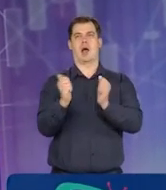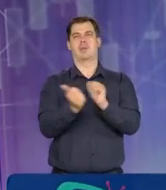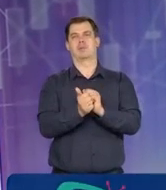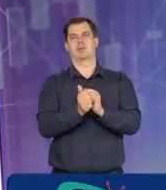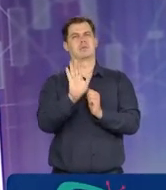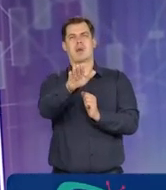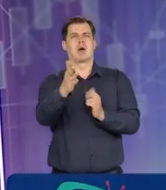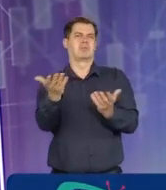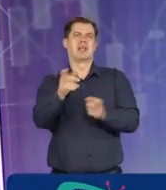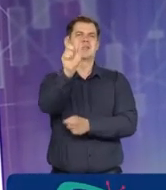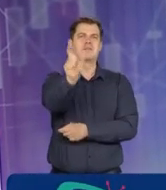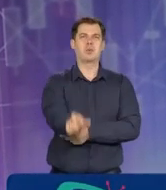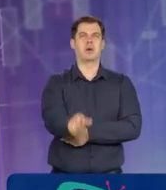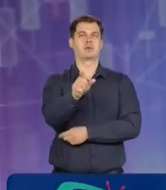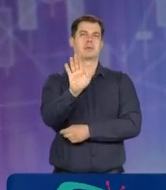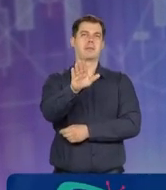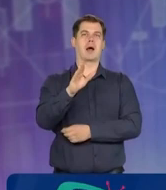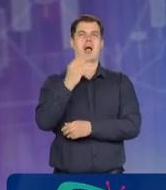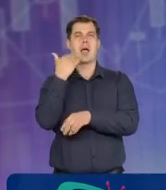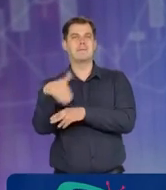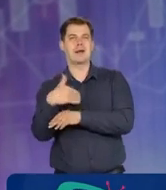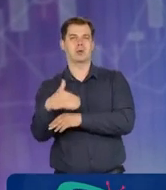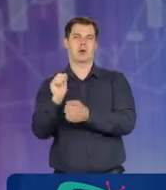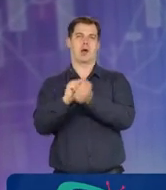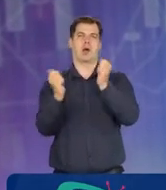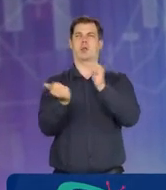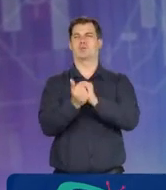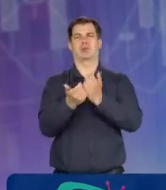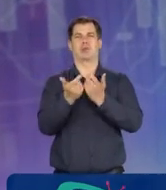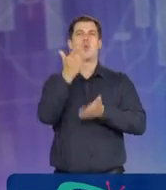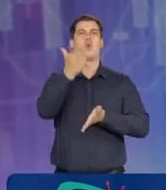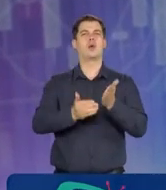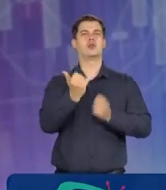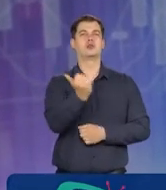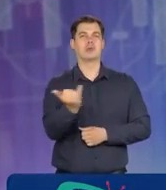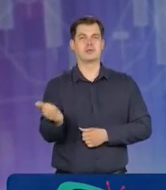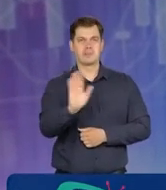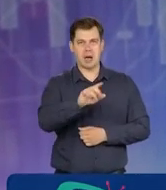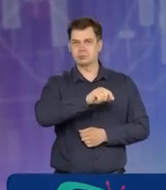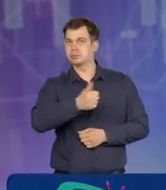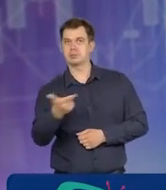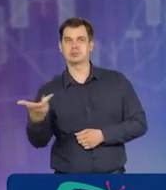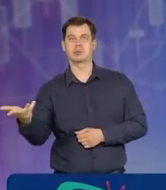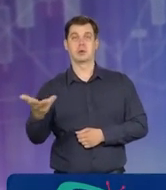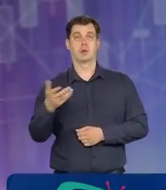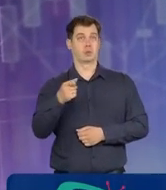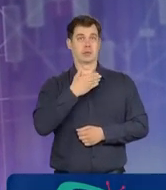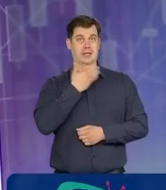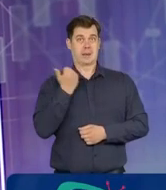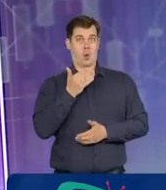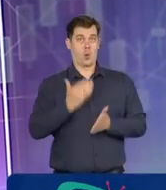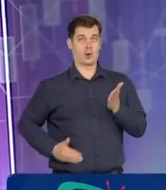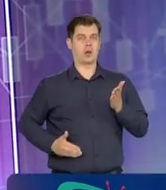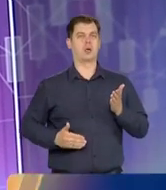jest indywidualnym kątem zabezpieczenia emerytalnego albo ulubione dzieci państwo tej ulgi nie mają wpisane do tego zeznania